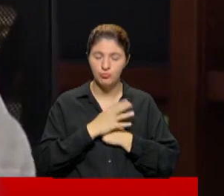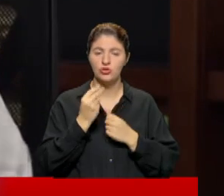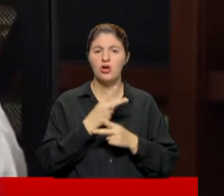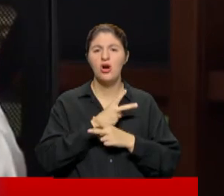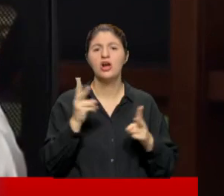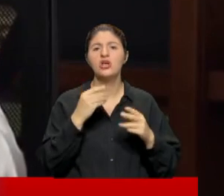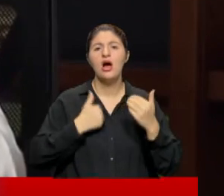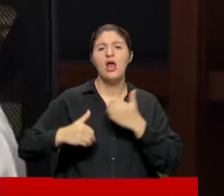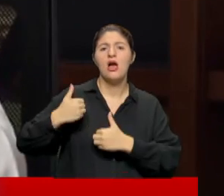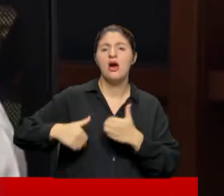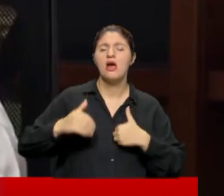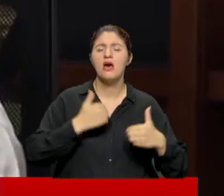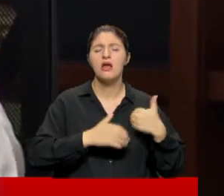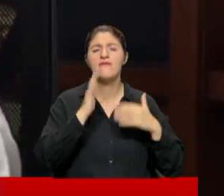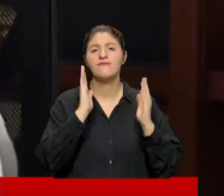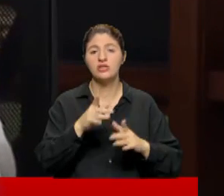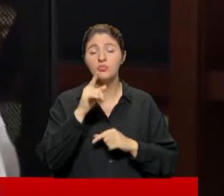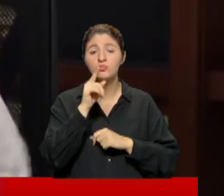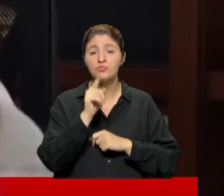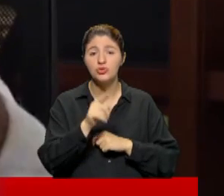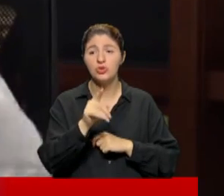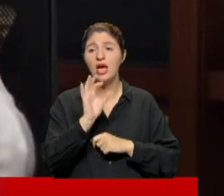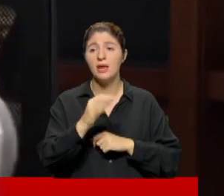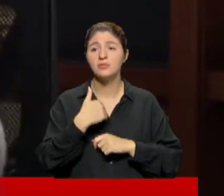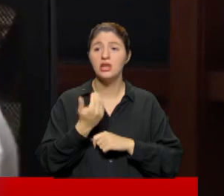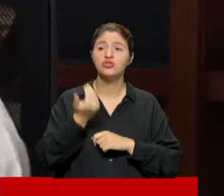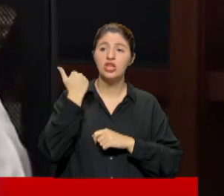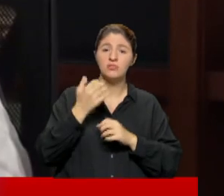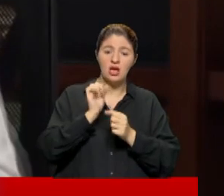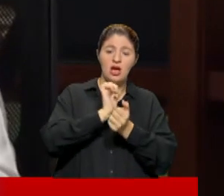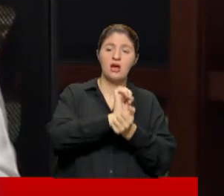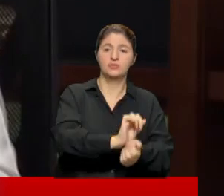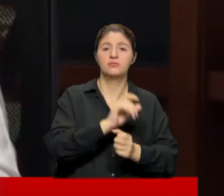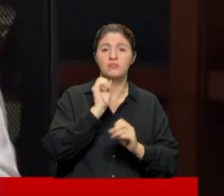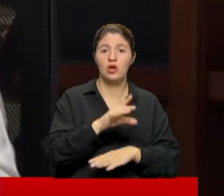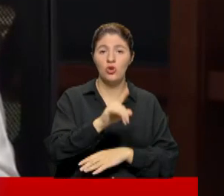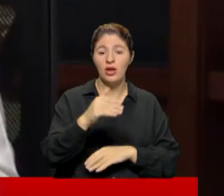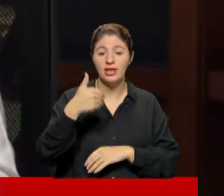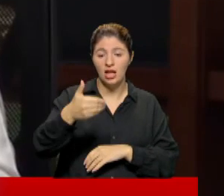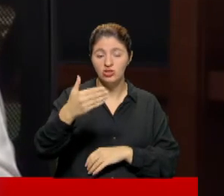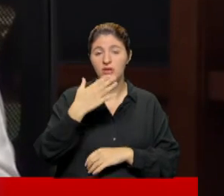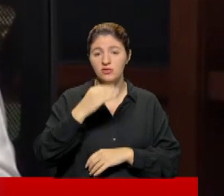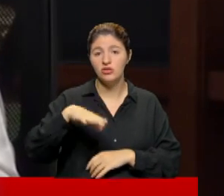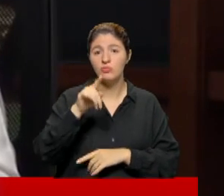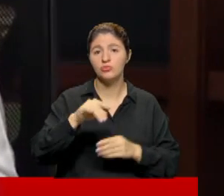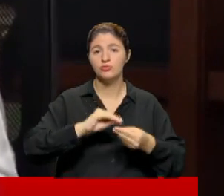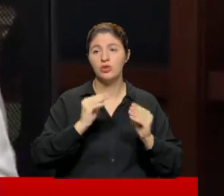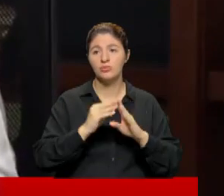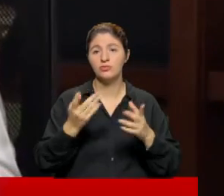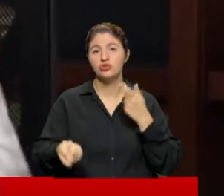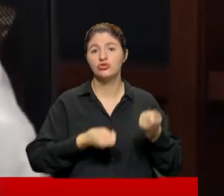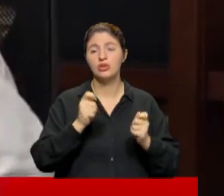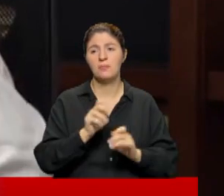açık yaralar var ve bu yaralar bizi hep geçmişe tutsak ediyor Gelecekte gençlerimiz bu sorunlarla